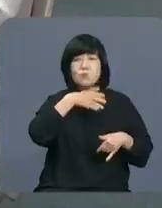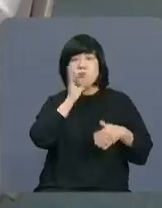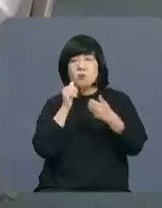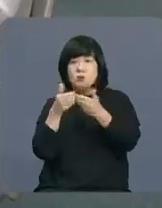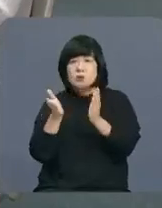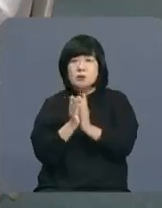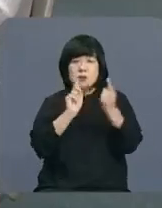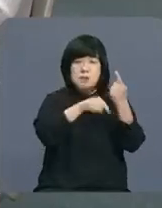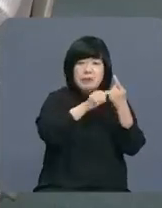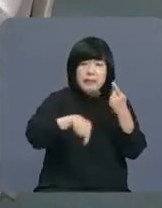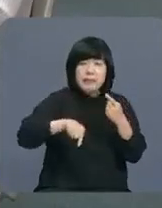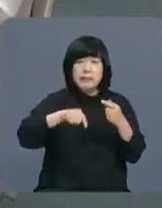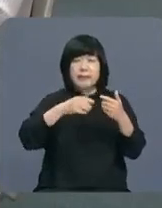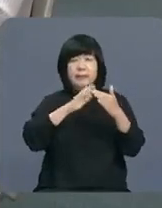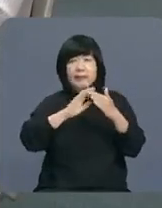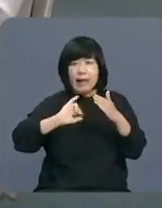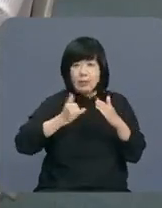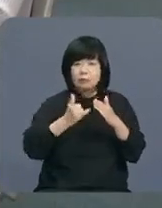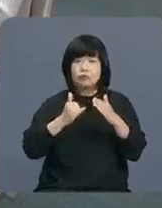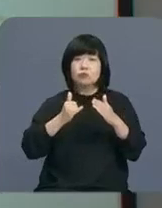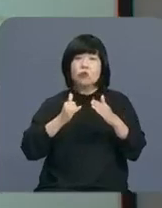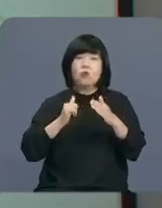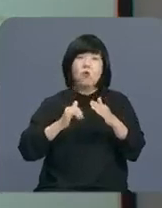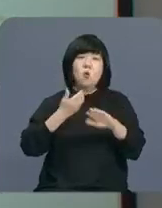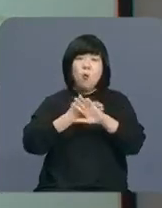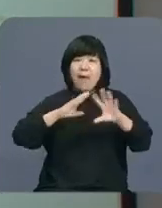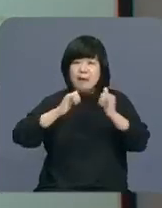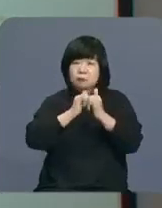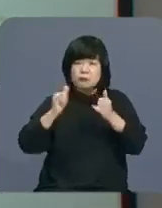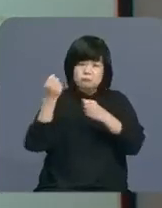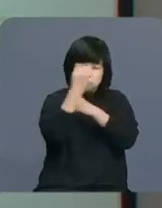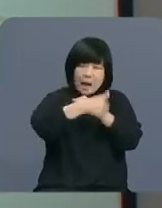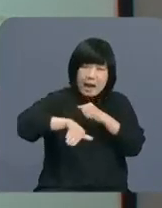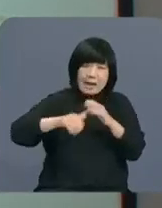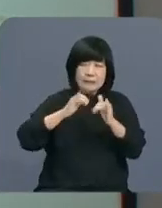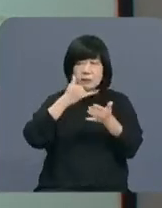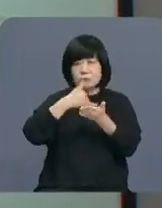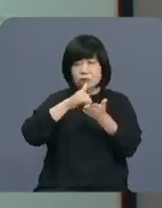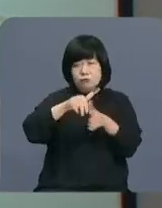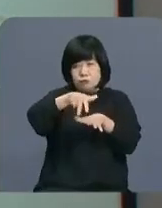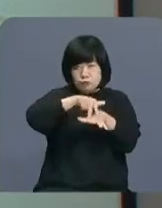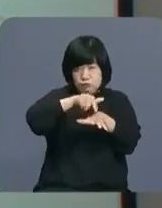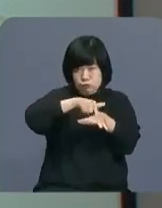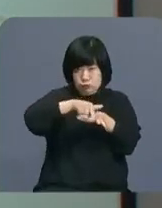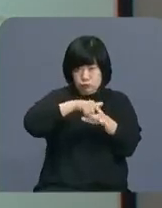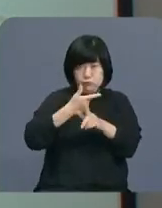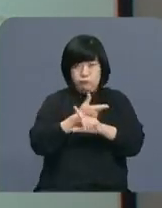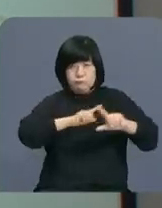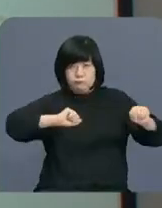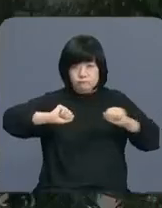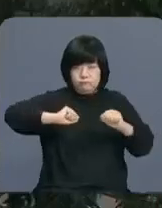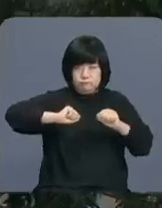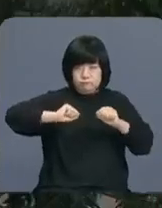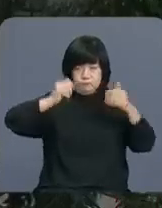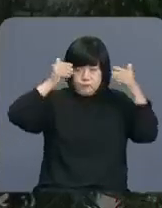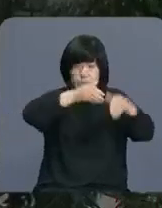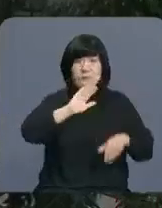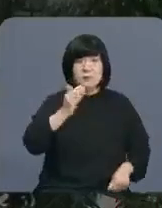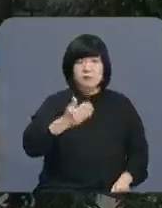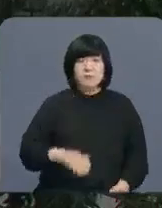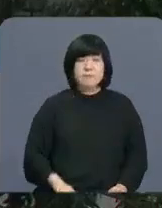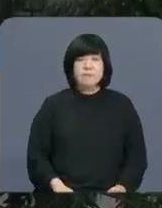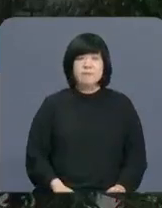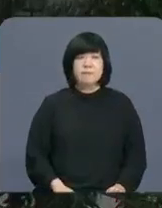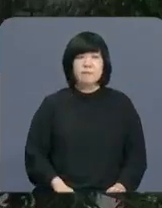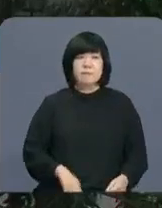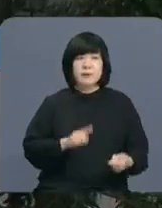1인 가구와 정주 외국인 등 다양한 인구 구조의 활력에 정책에 초점을 맞췄습니다. 또 출산 기조를 단시간